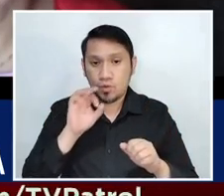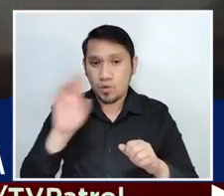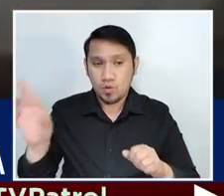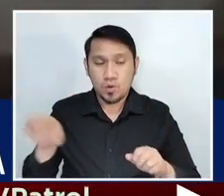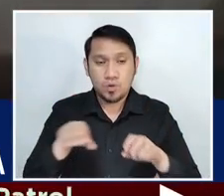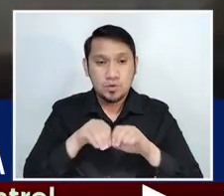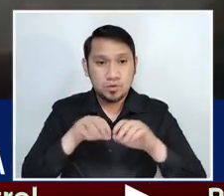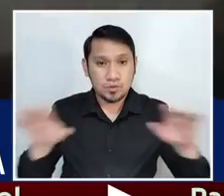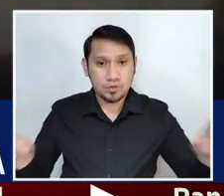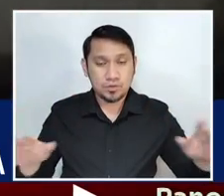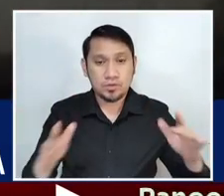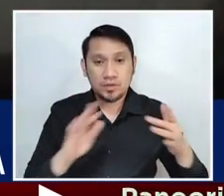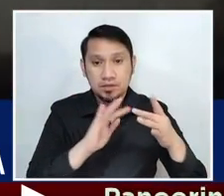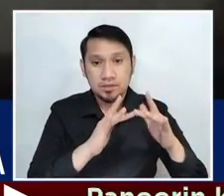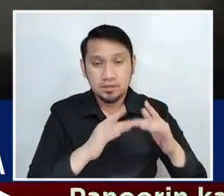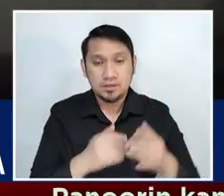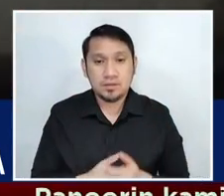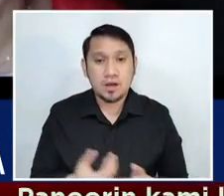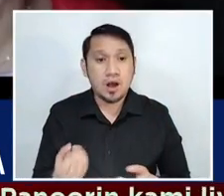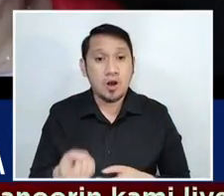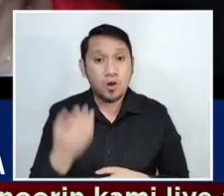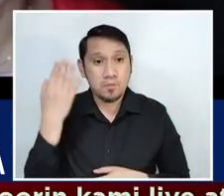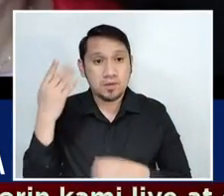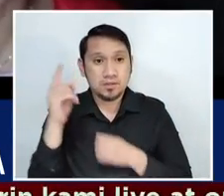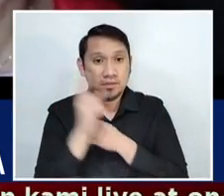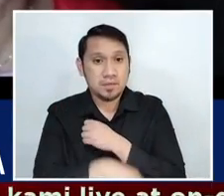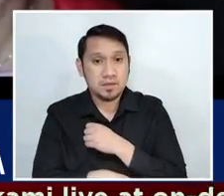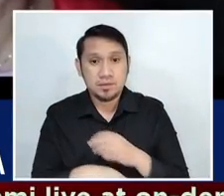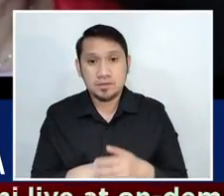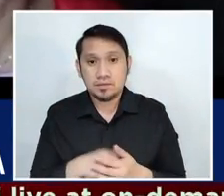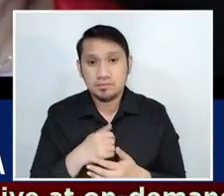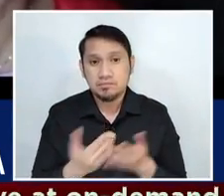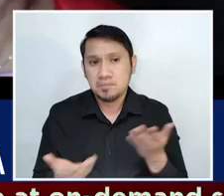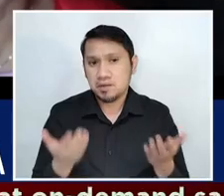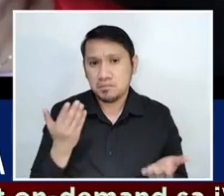1 degree higher. Magkano uli ang penalty sa kanila? Not more than